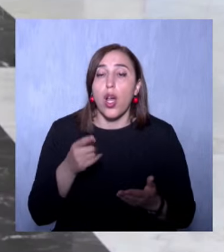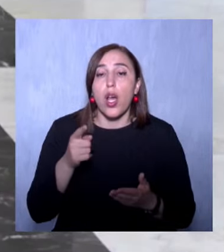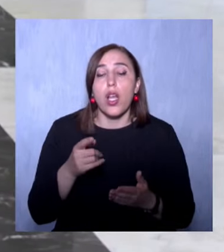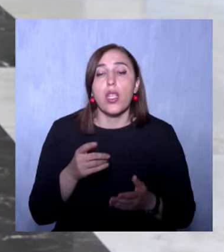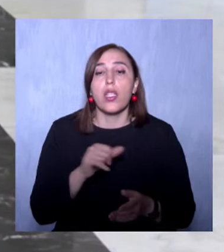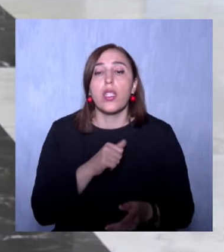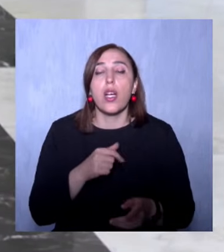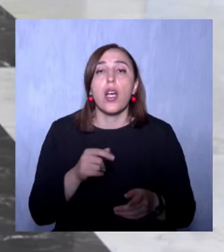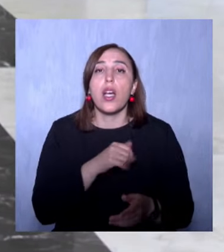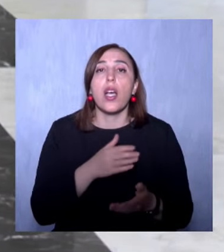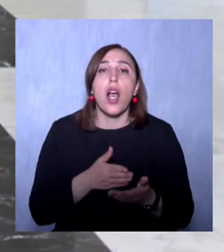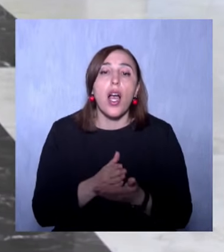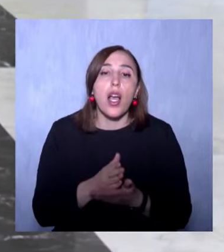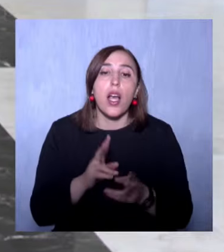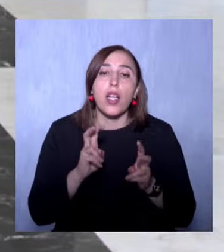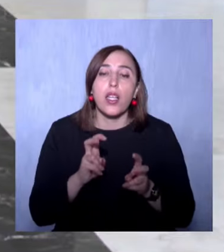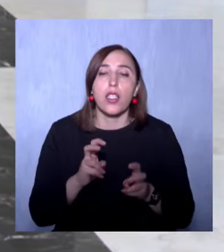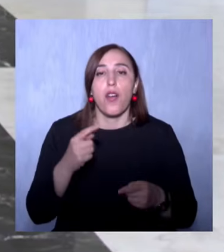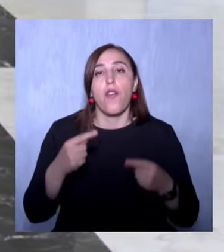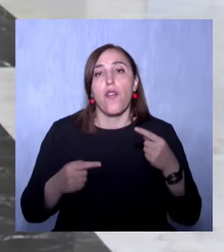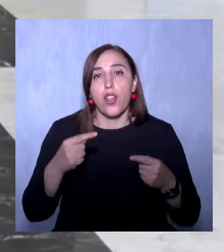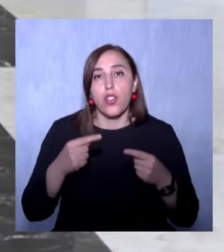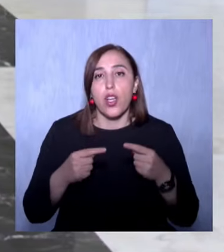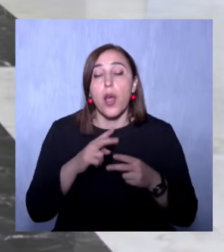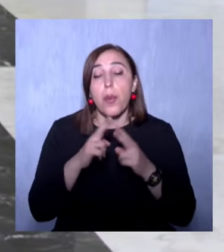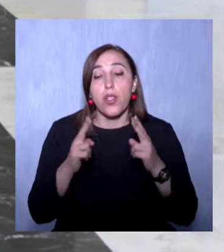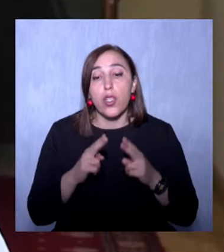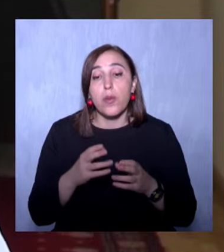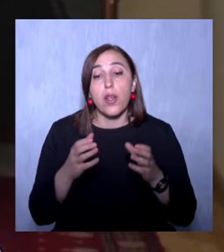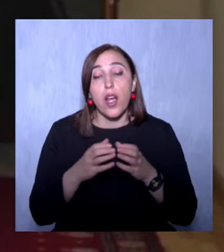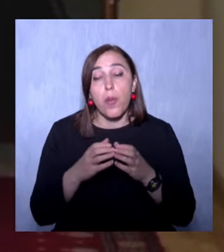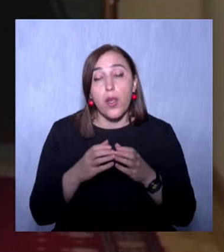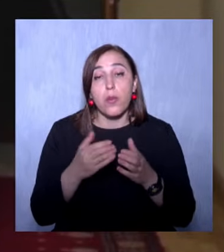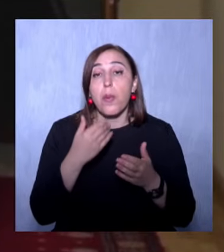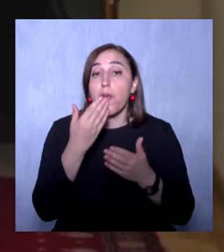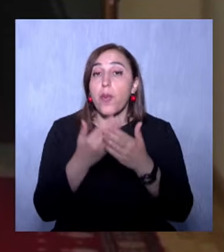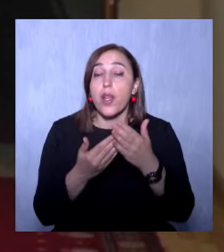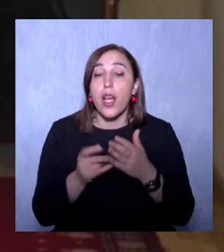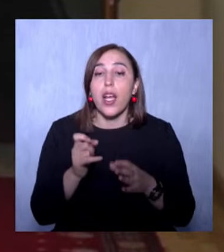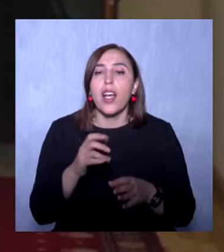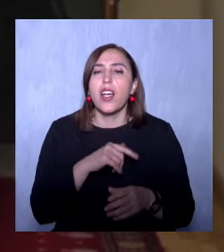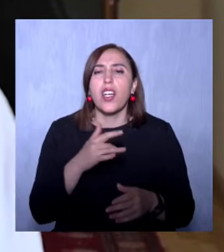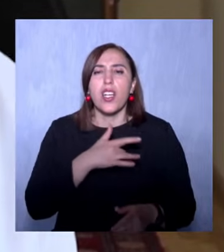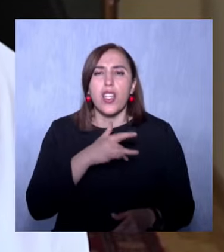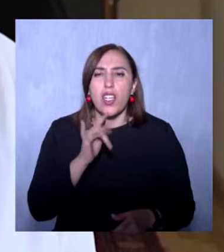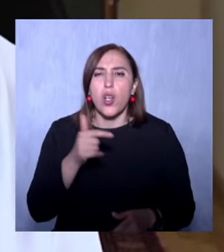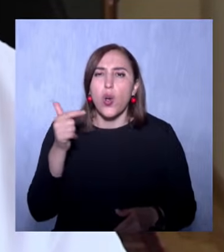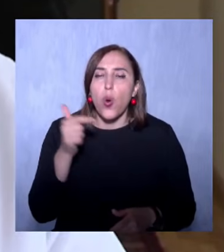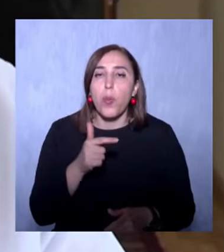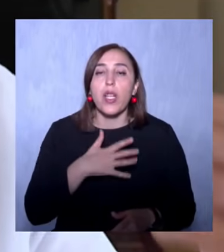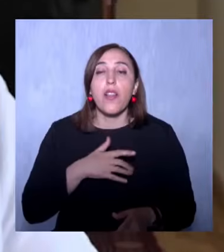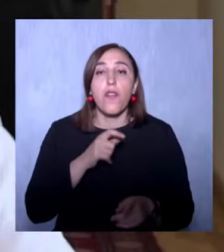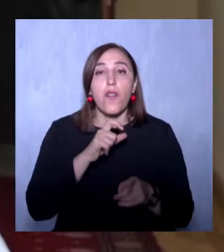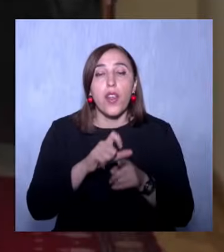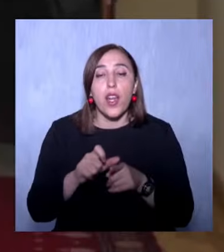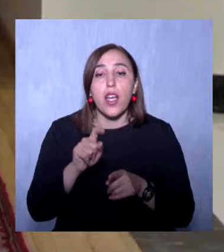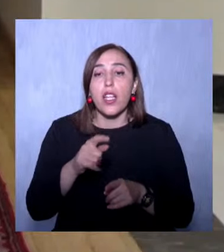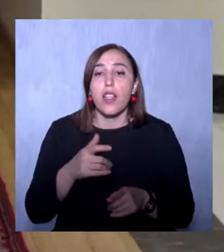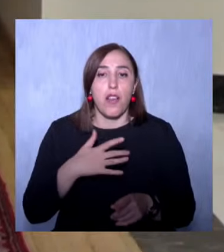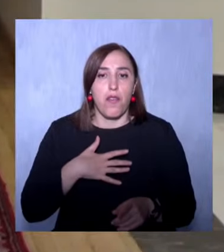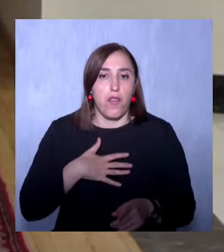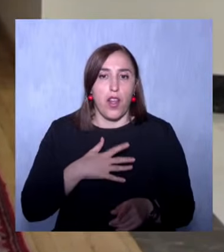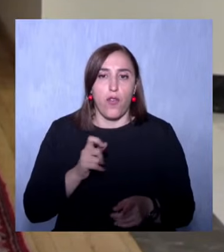է։ Փաշինյանի թիմակից Հովակիմյանը միջազգային կազմակերպությանը բացատրում է. Ծանր վիրավորանք հասցնելու հոդվածը վիրավորանքի մասին